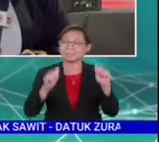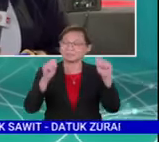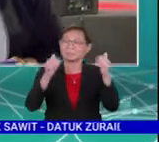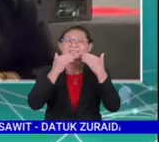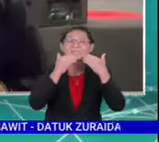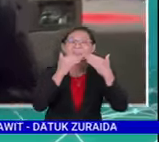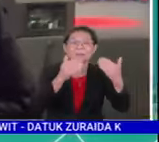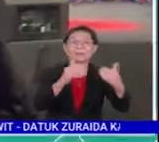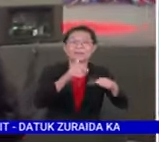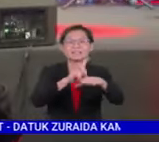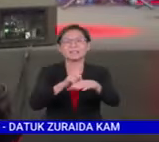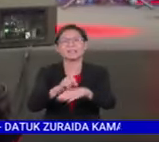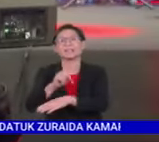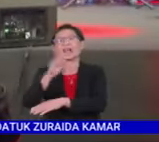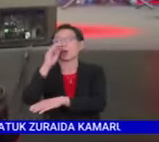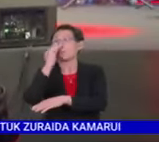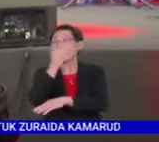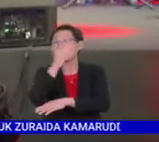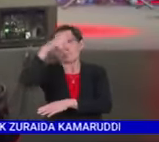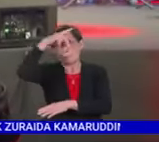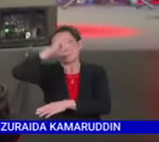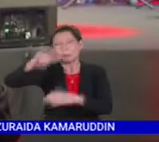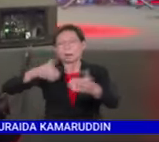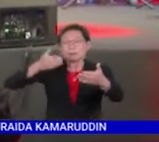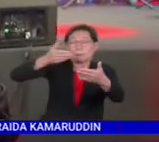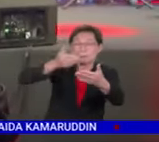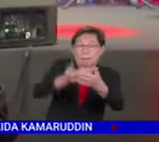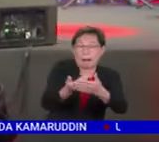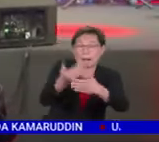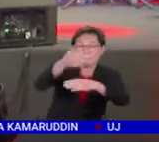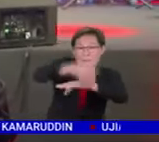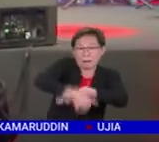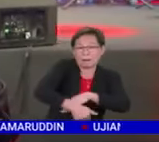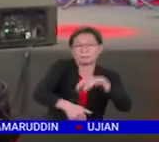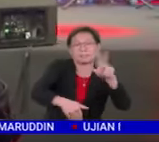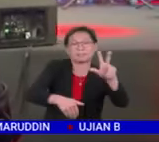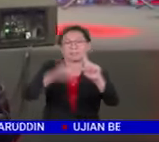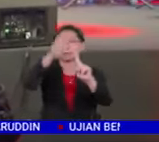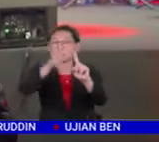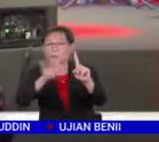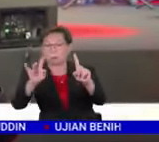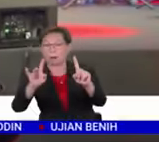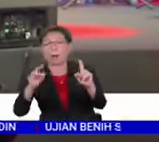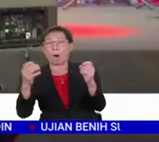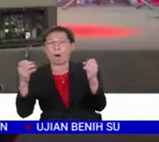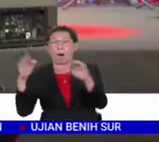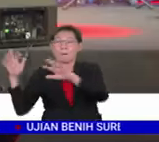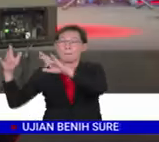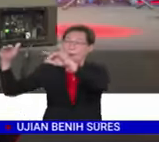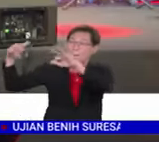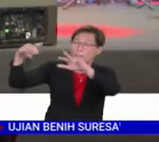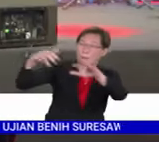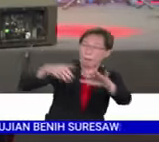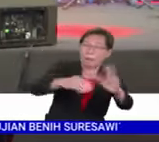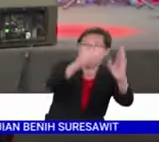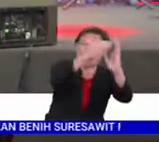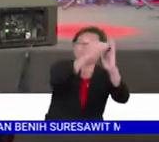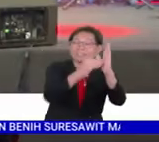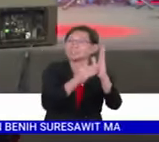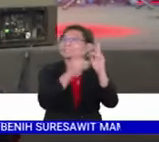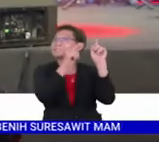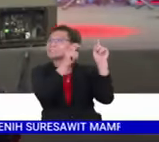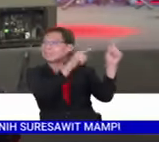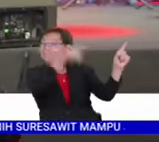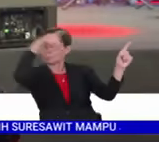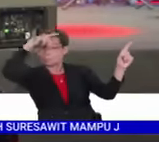Terima kasih Alia di Floria Putrajaya menjelang Ambang 31 Ogos nanti pastinya lebih ramai lagi pengunjung akan menghadiri acara di sana dan